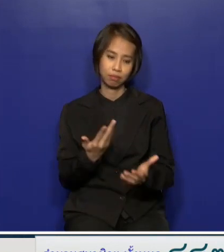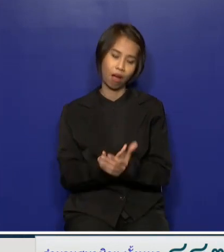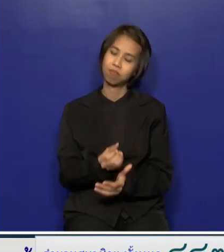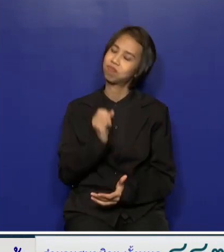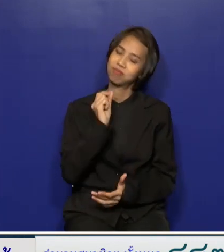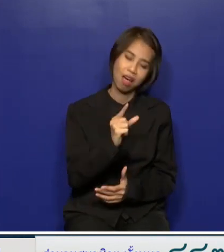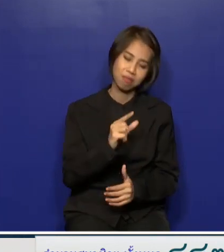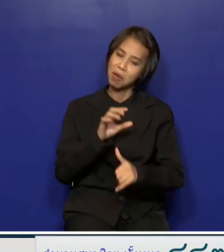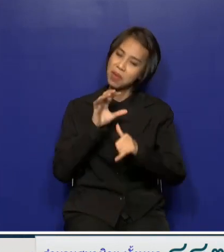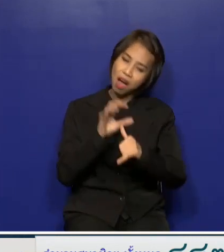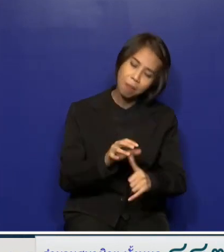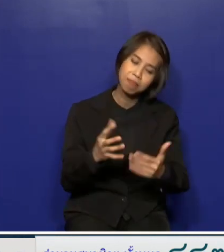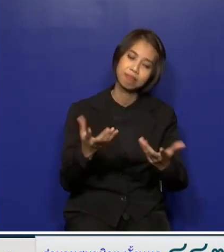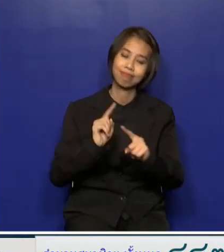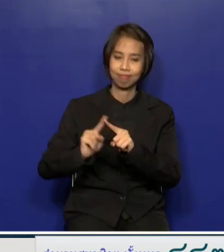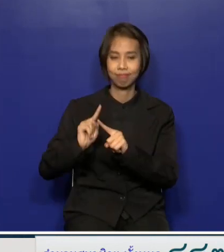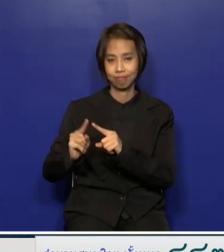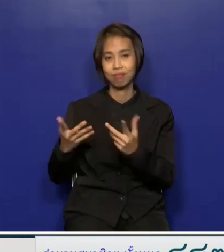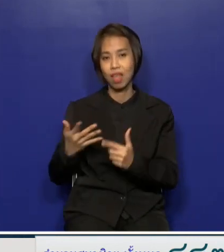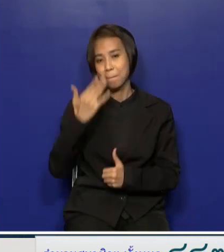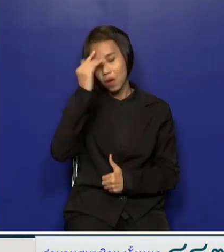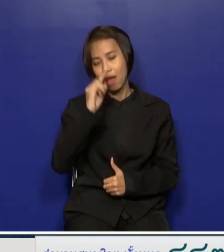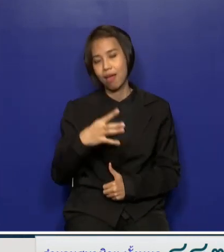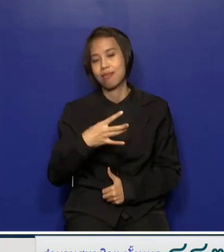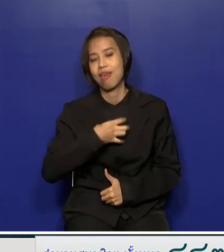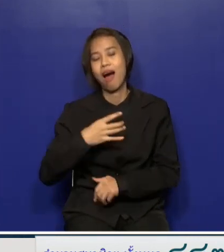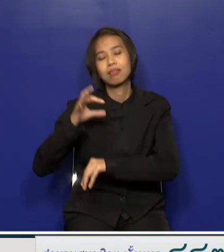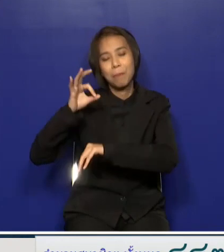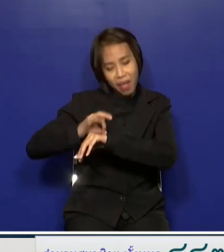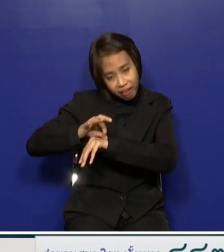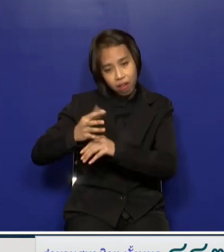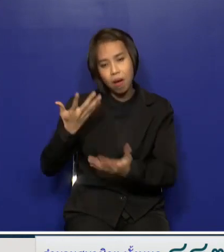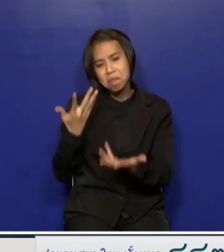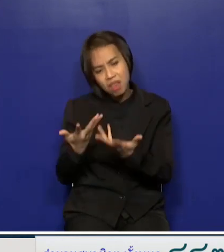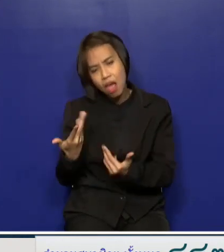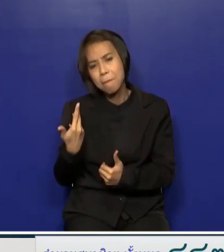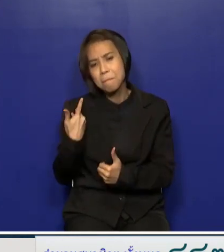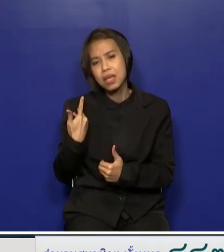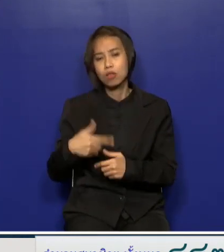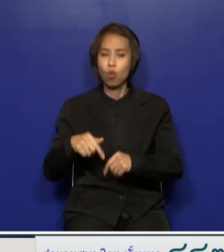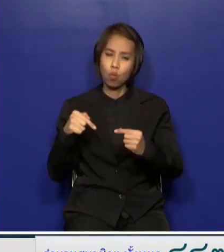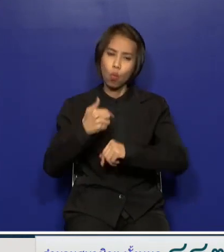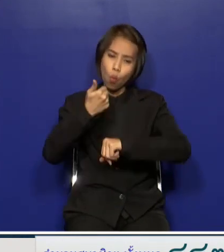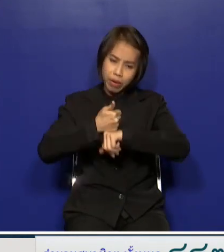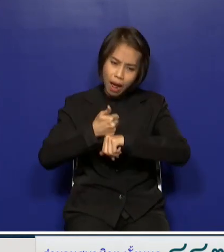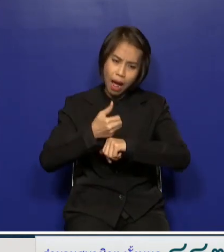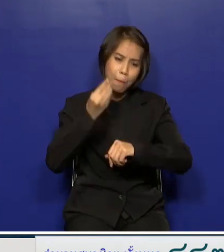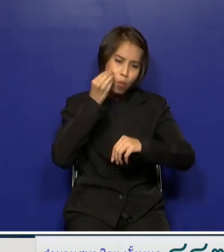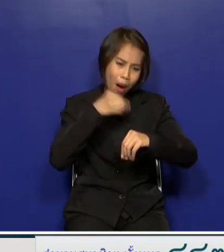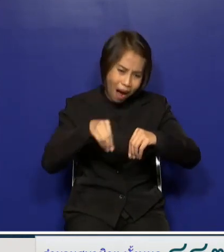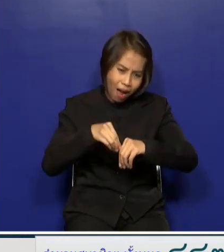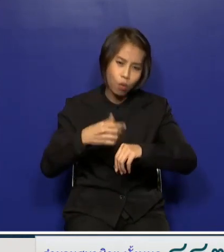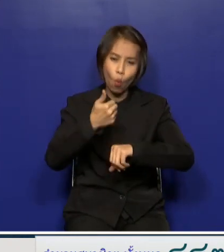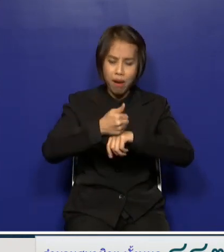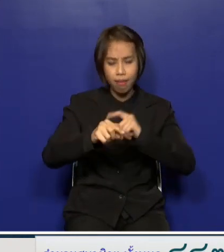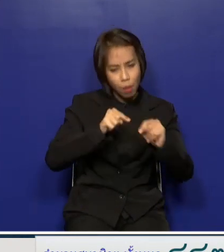คนอื่นเขาเพื่จะได้มาปกครอง ไม่วจะเป็ท้องถินกำนั่นผู้ใหญ่บ้านไม่วาจะเป็นเท